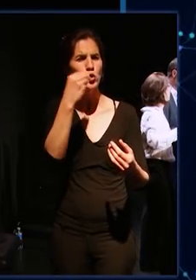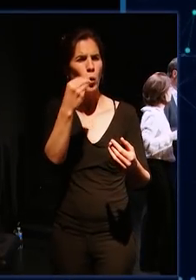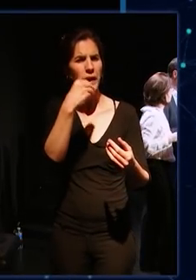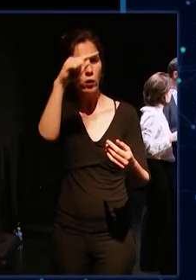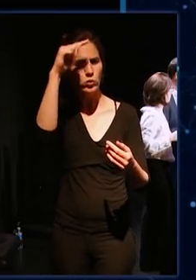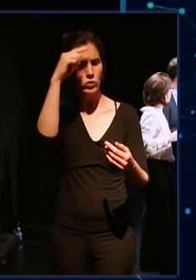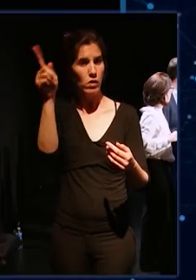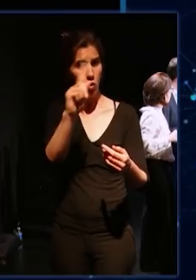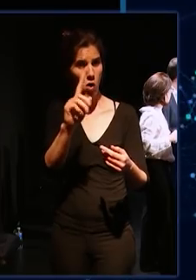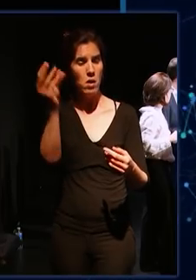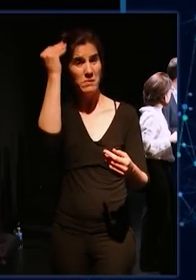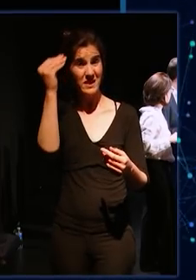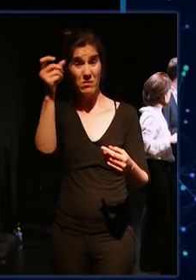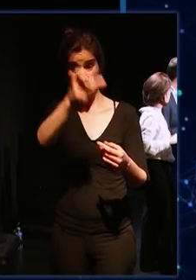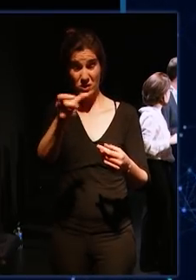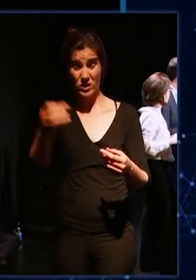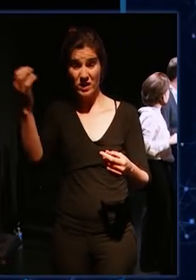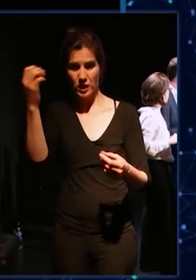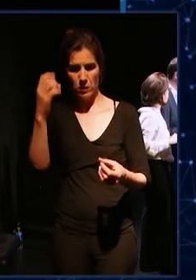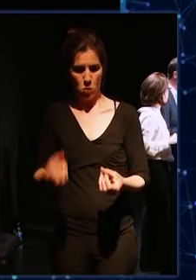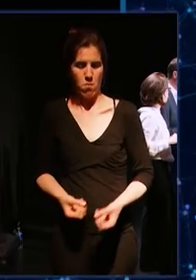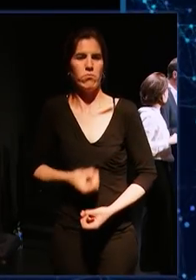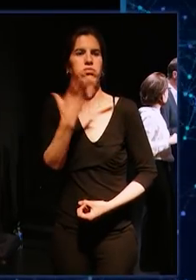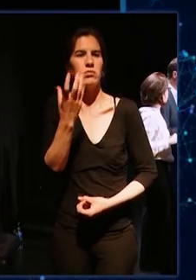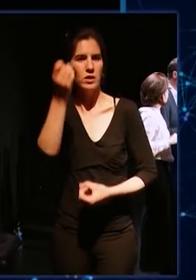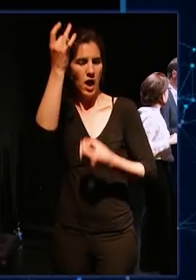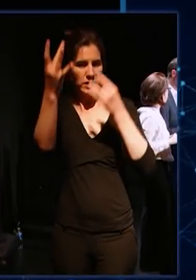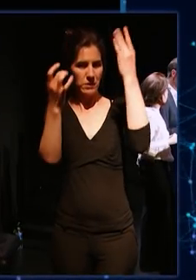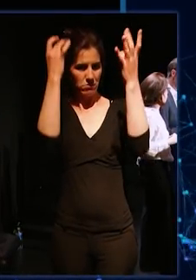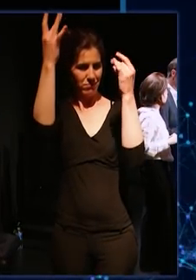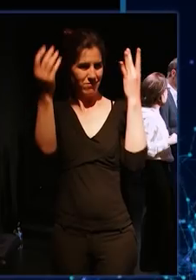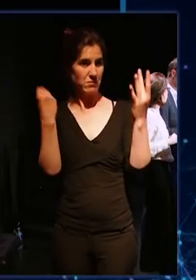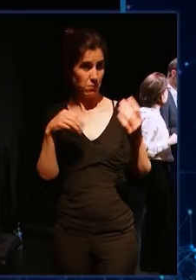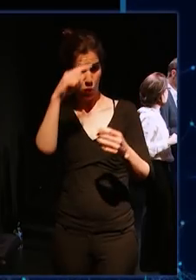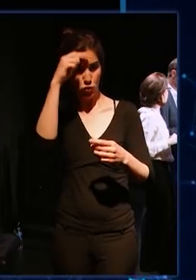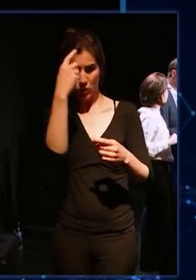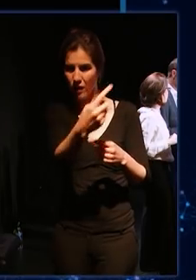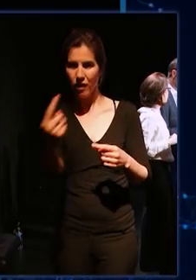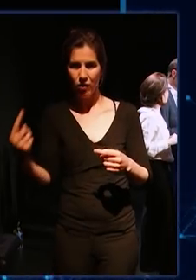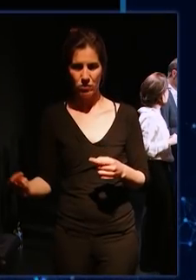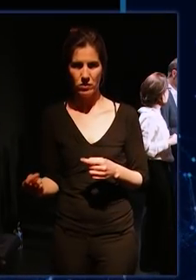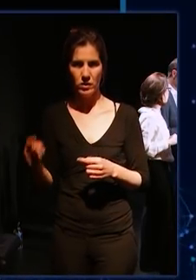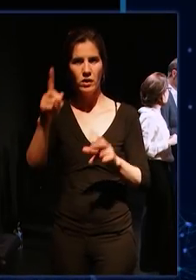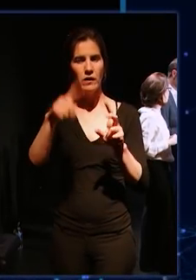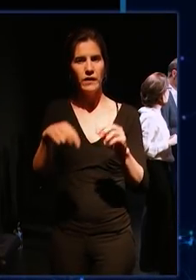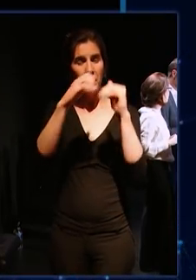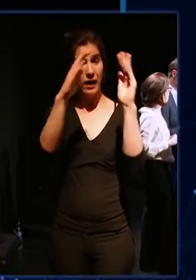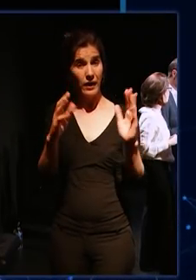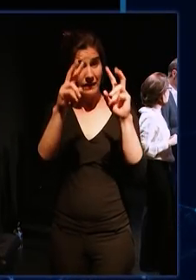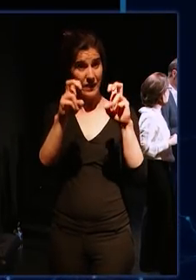poder expressar cultura. Això per una banda. Pel que fa a les entitats, ja ho vam dir fa 4 anys, ho continuem